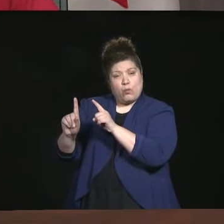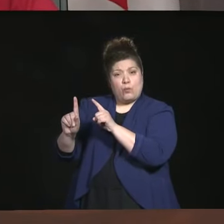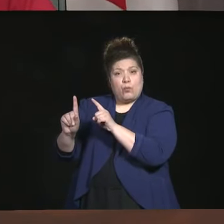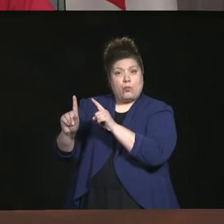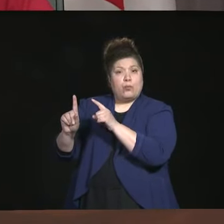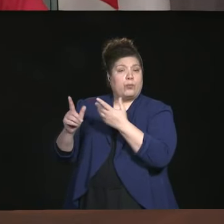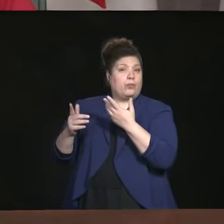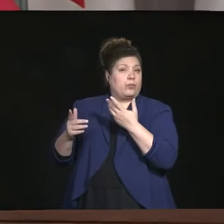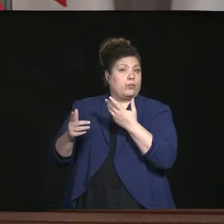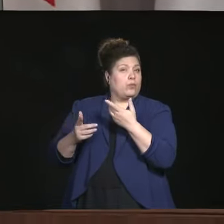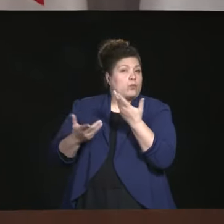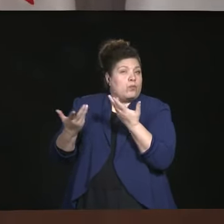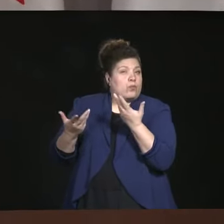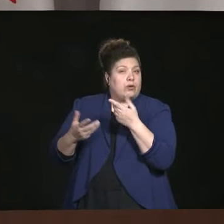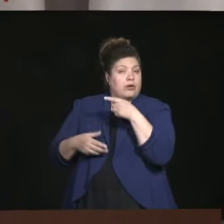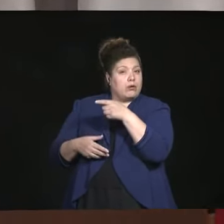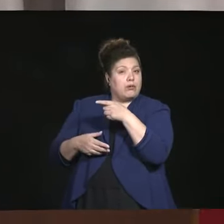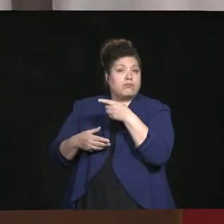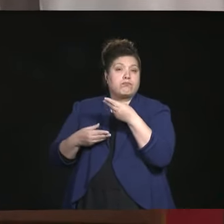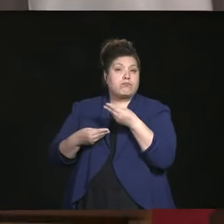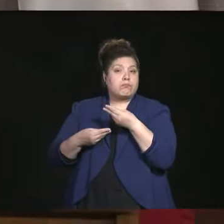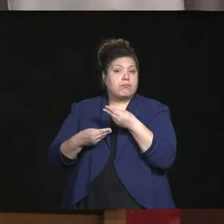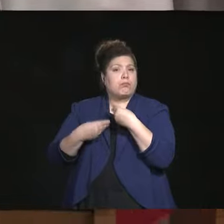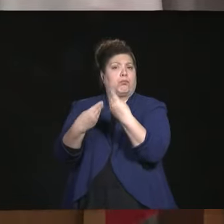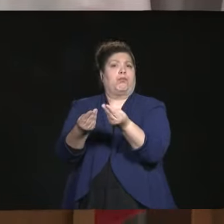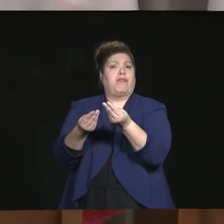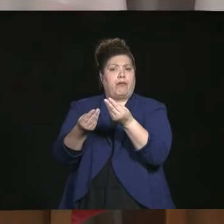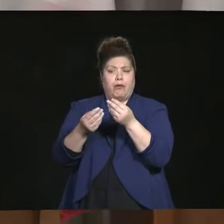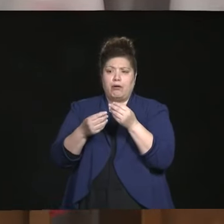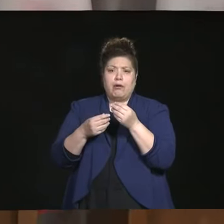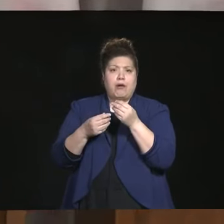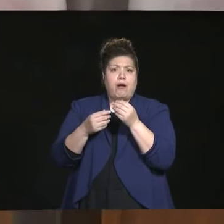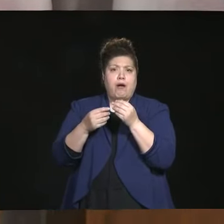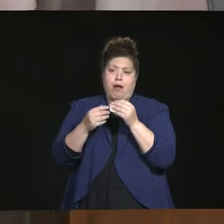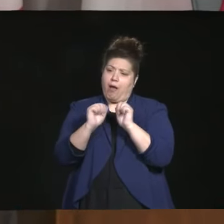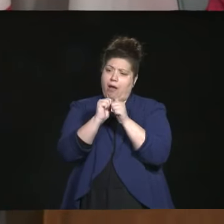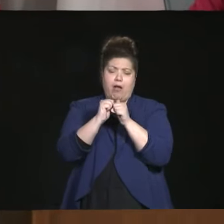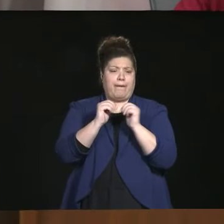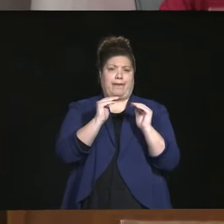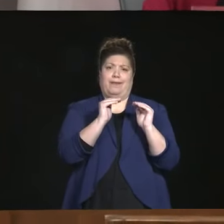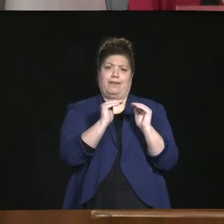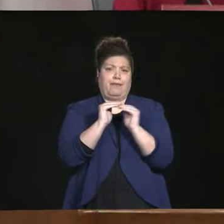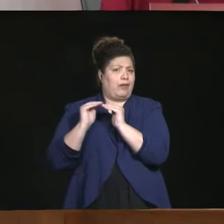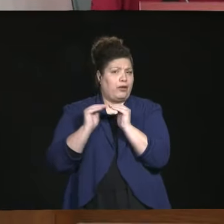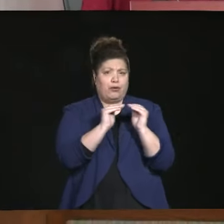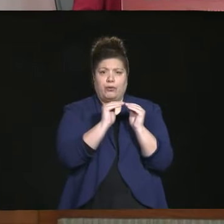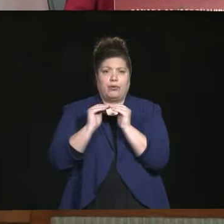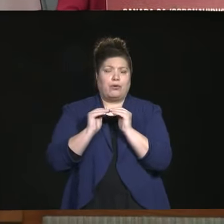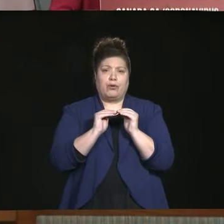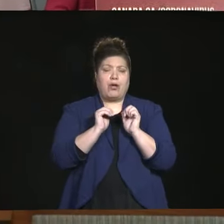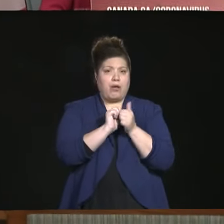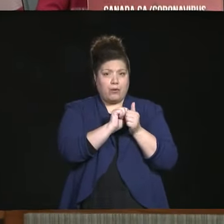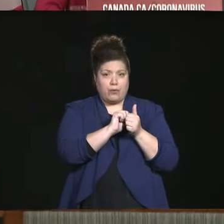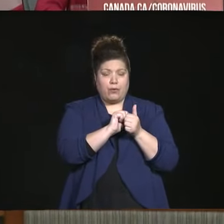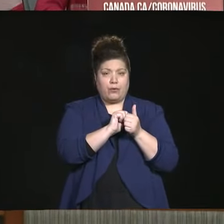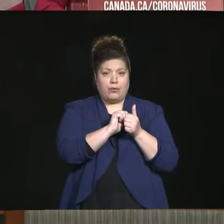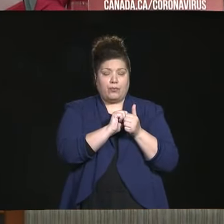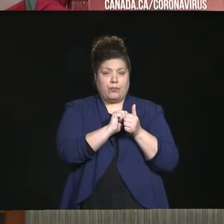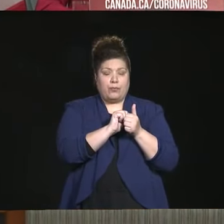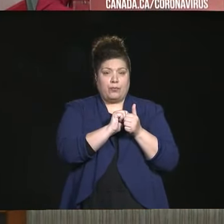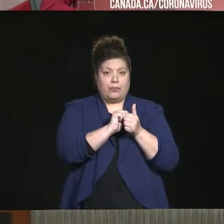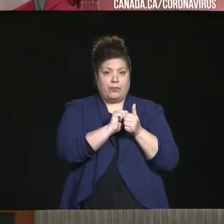prochains jours où les gens doivent se ronger les sangs à ce sujet-là?